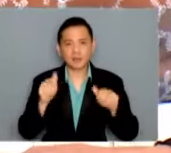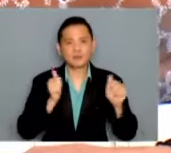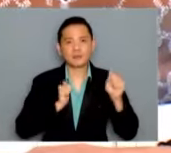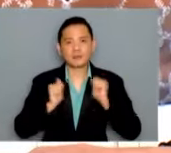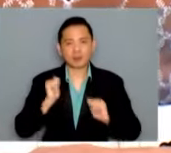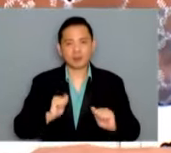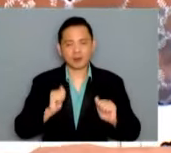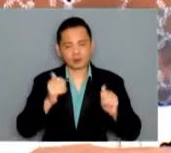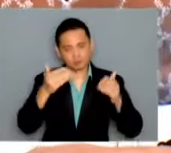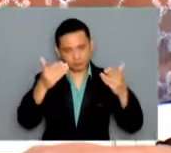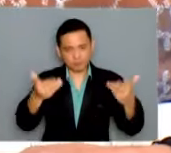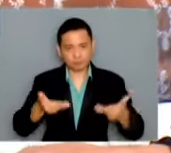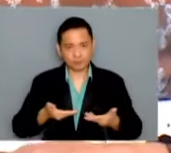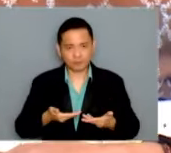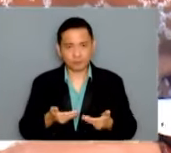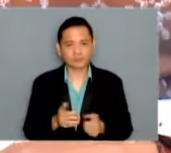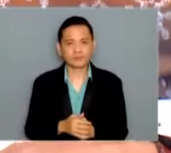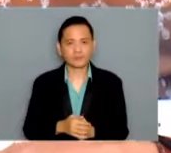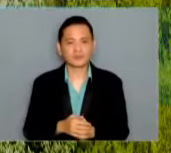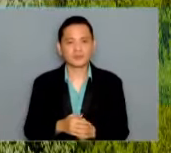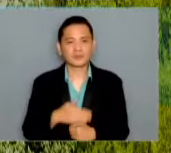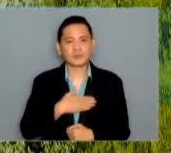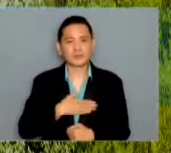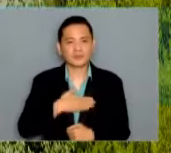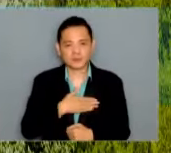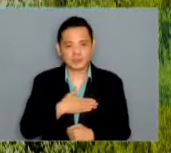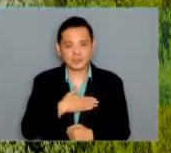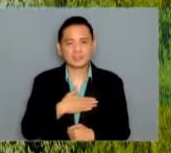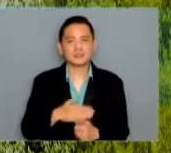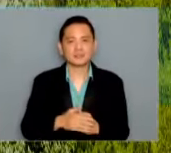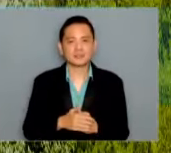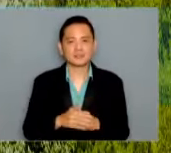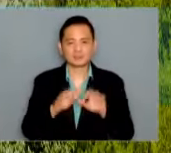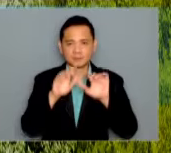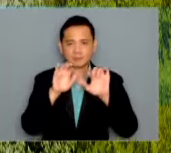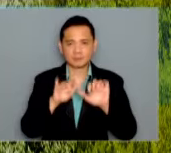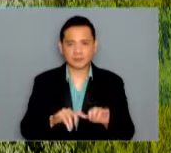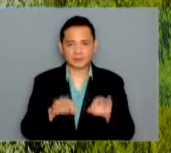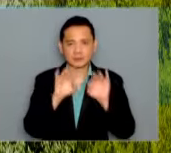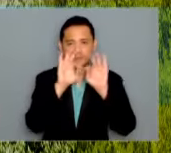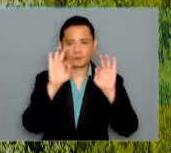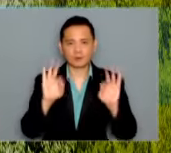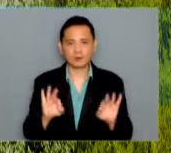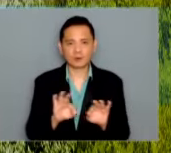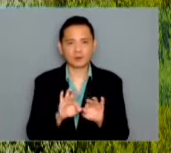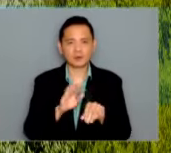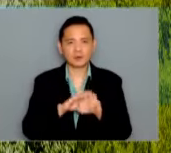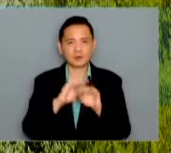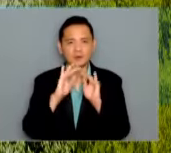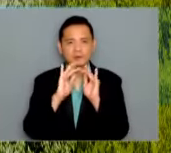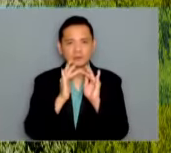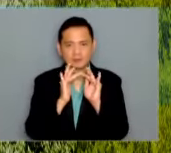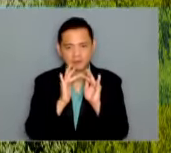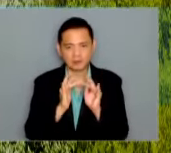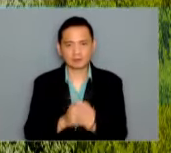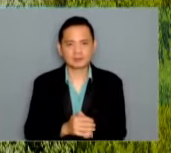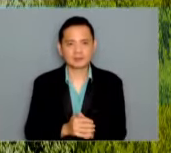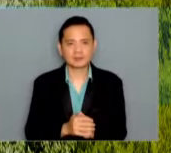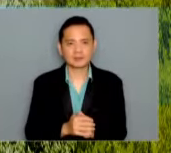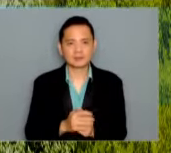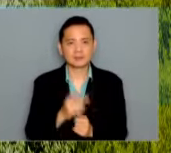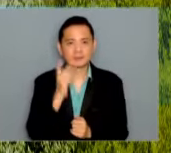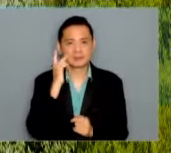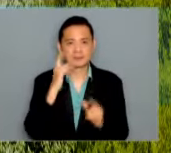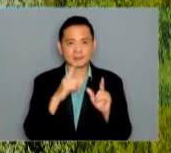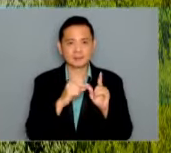to submit po pre-registration po online, and makikita nyo po yung QR code sa inyong mga